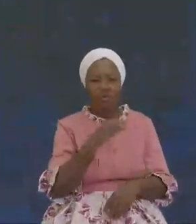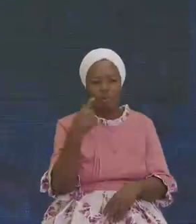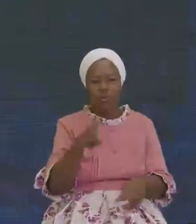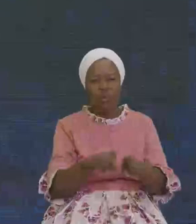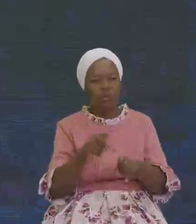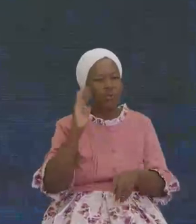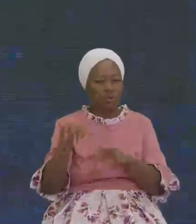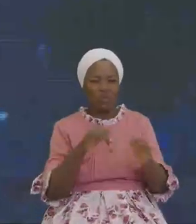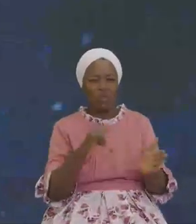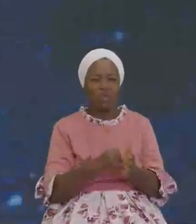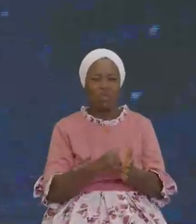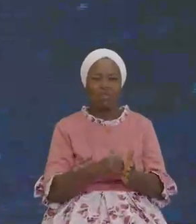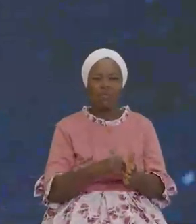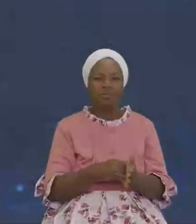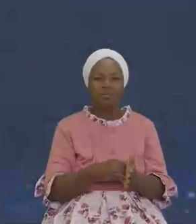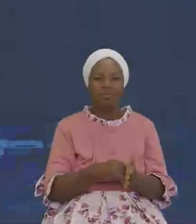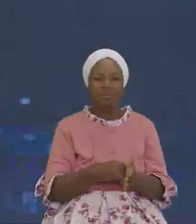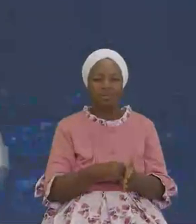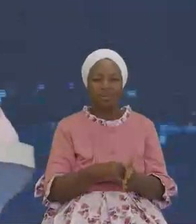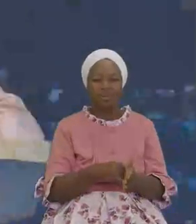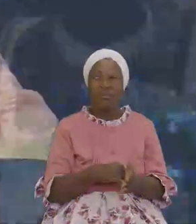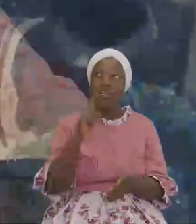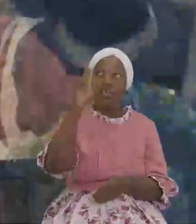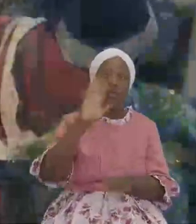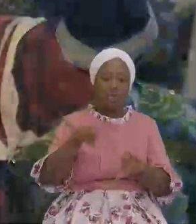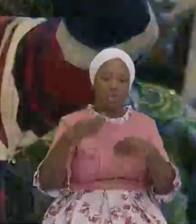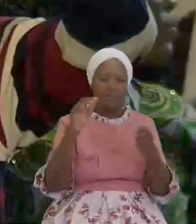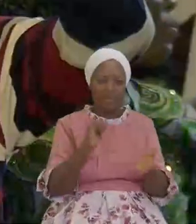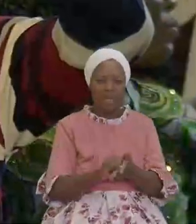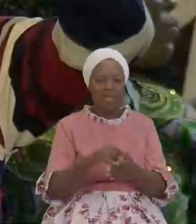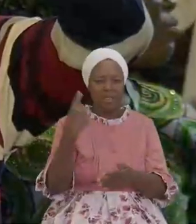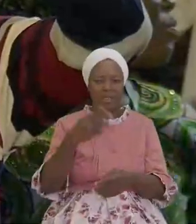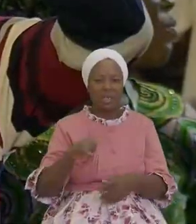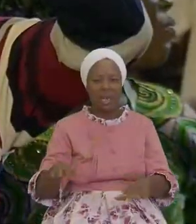Celui qui vous appelle, celui qui t'appelle est fidèle et c'est lui qui le fera.